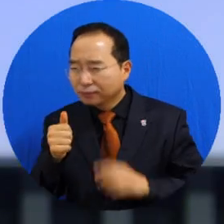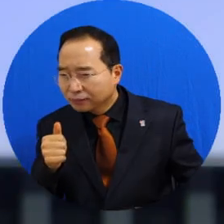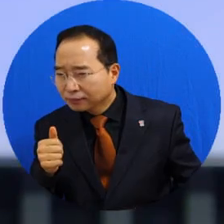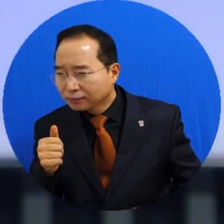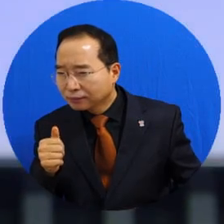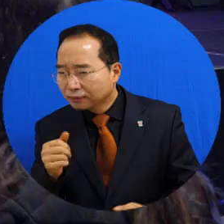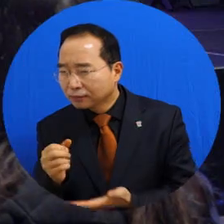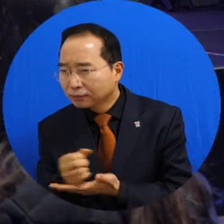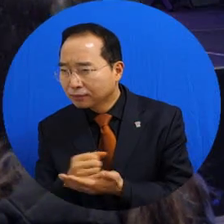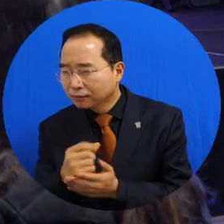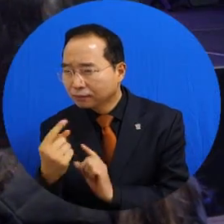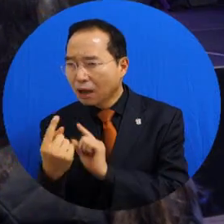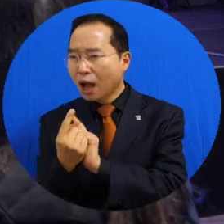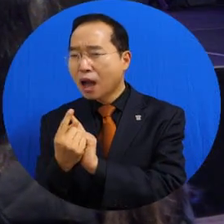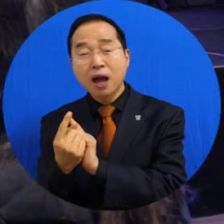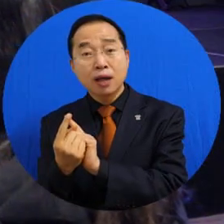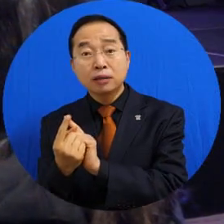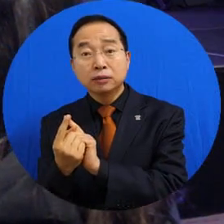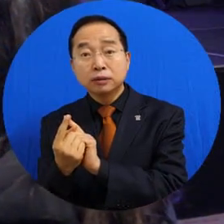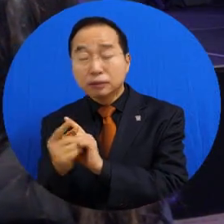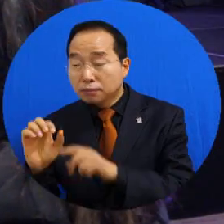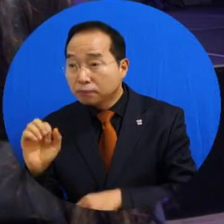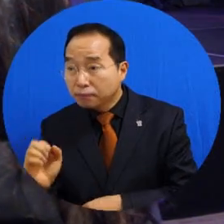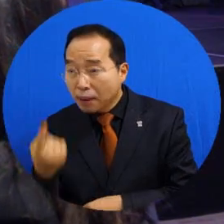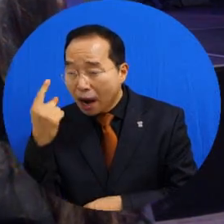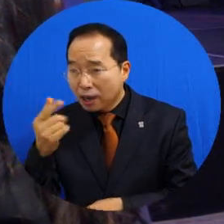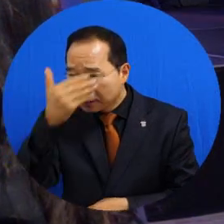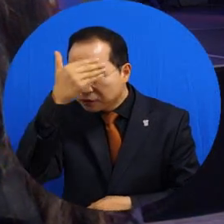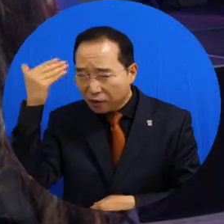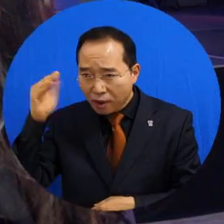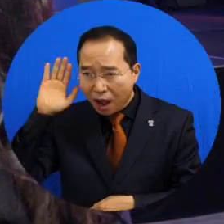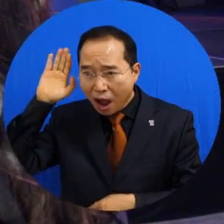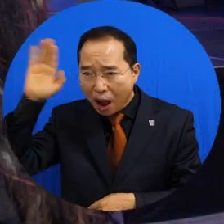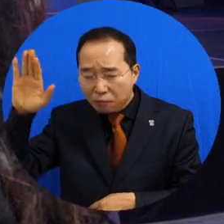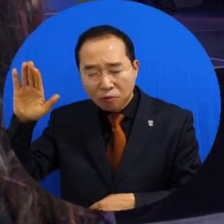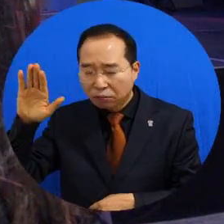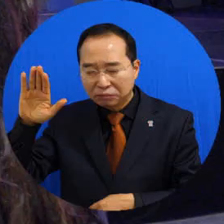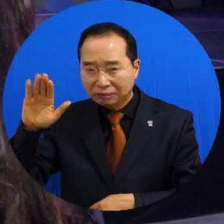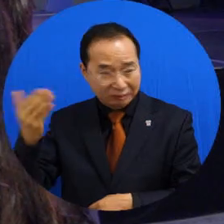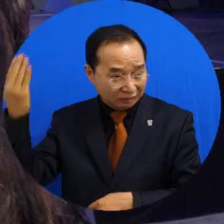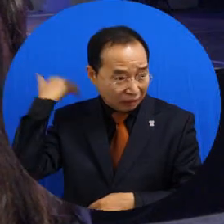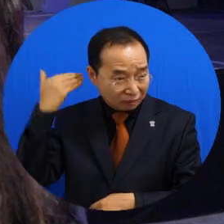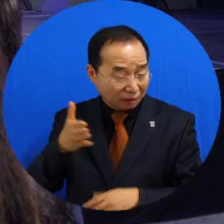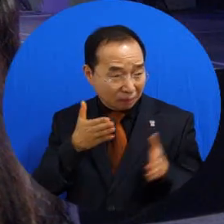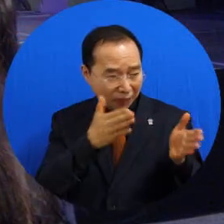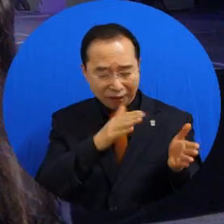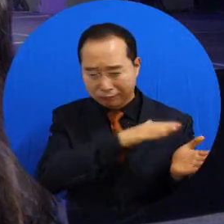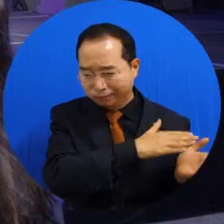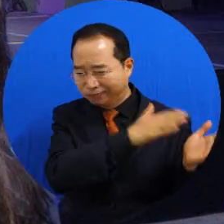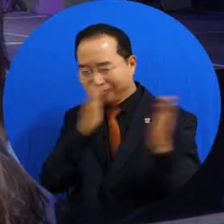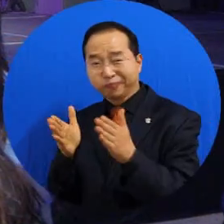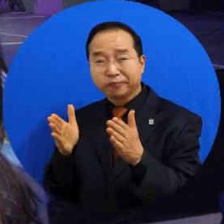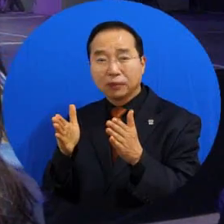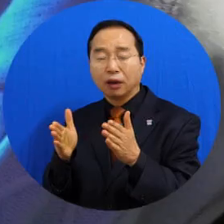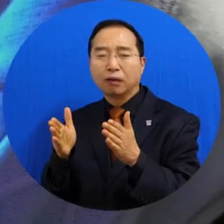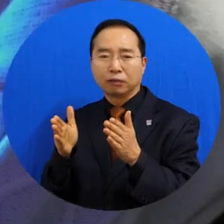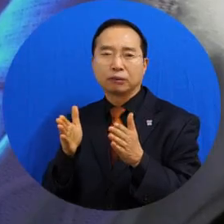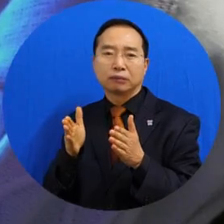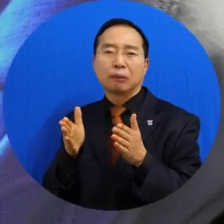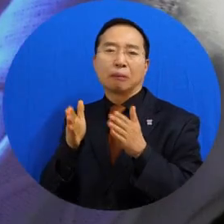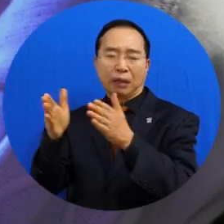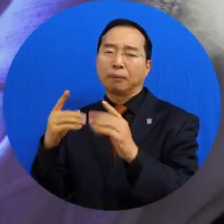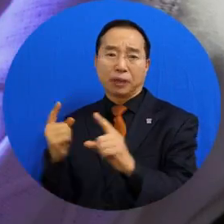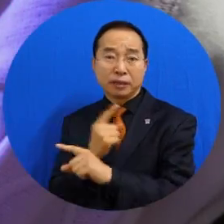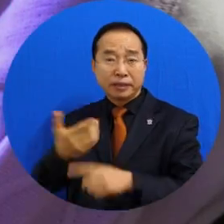갖게 되는데요. 그 우연한 만남이 청년의 운명을 아주 송두리째 뒤흔들어 놓습니다.